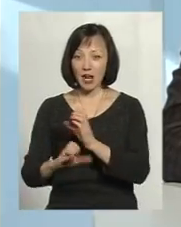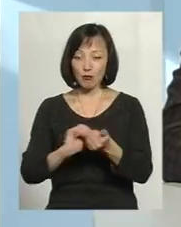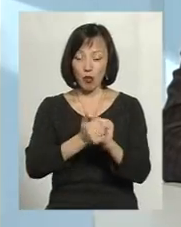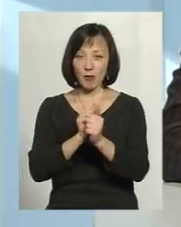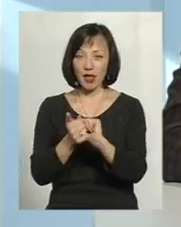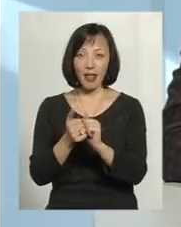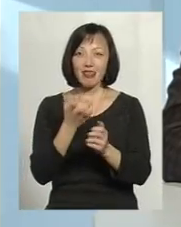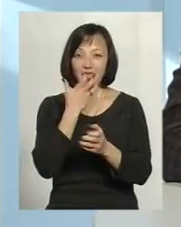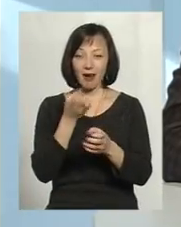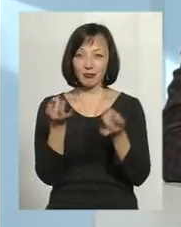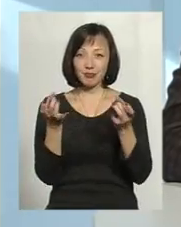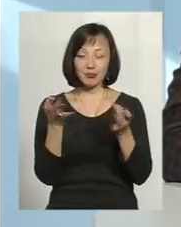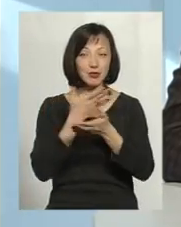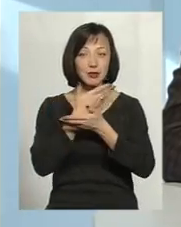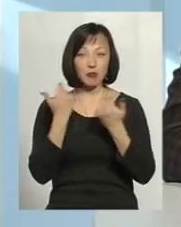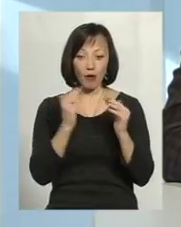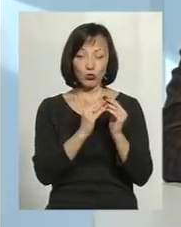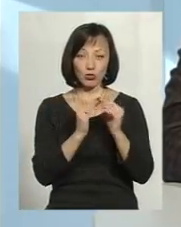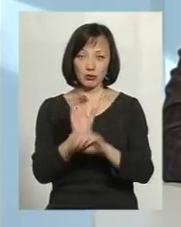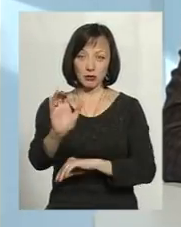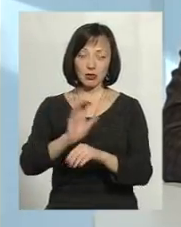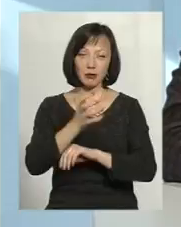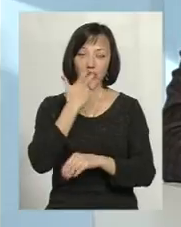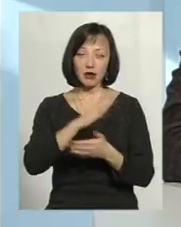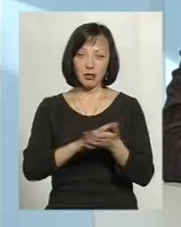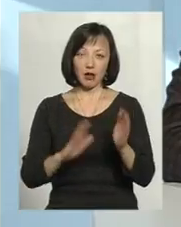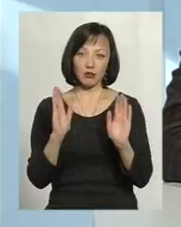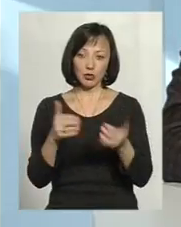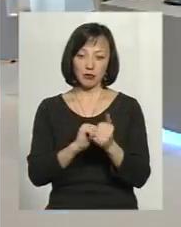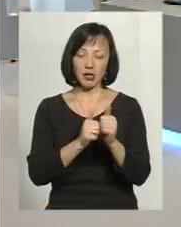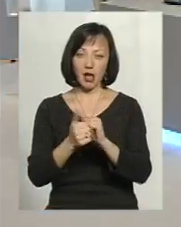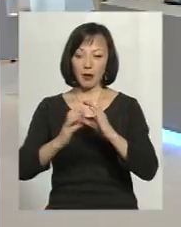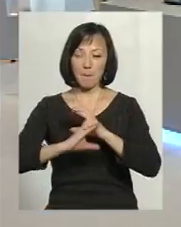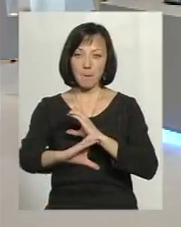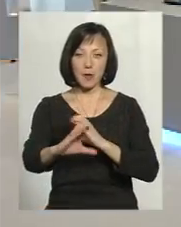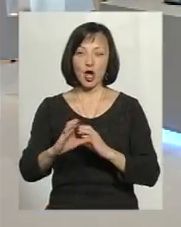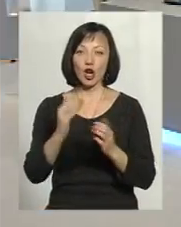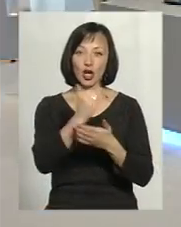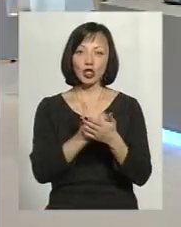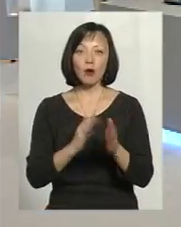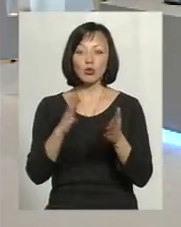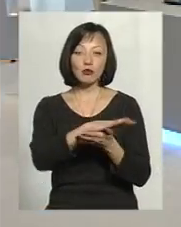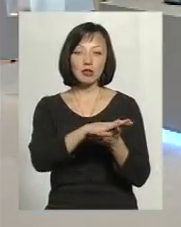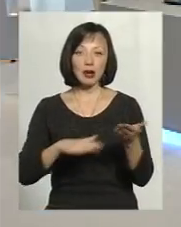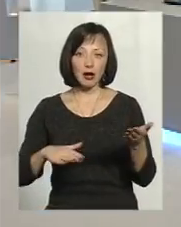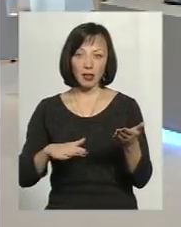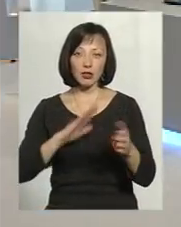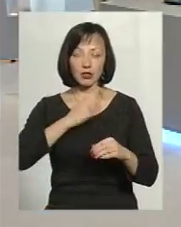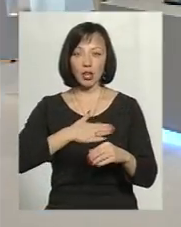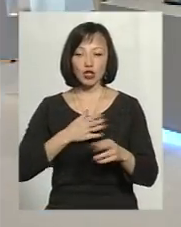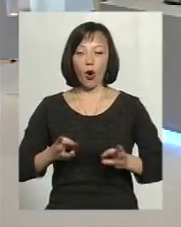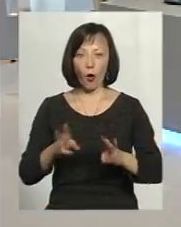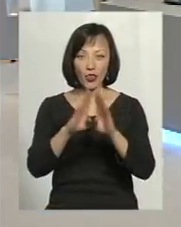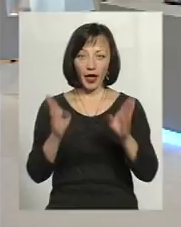гріємо, скажімо, будинки. І далі будемо продовжувати міняти мережі. Ми будемо далі наші